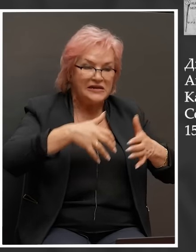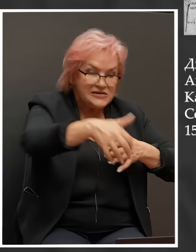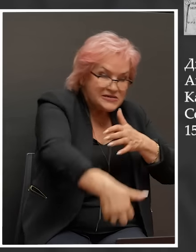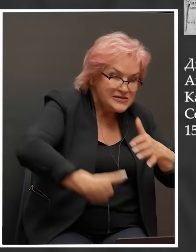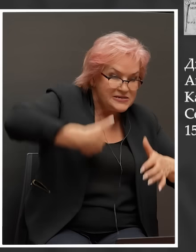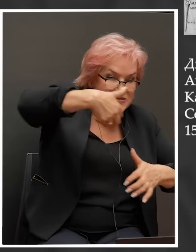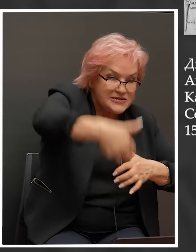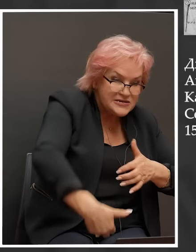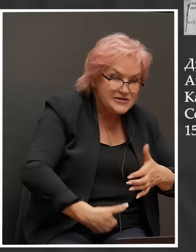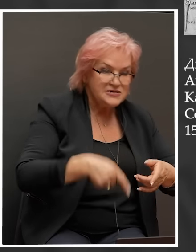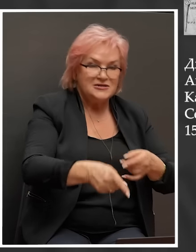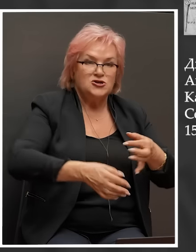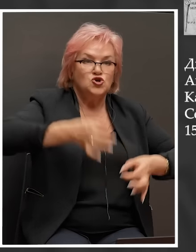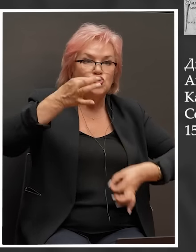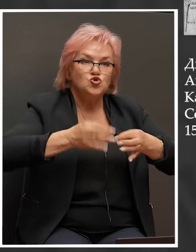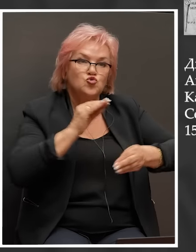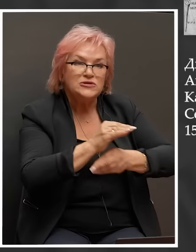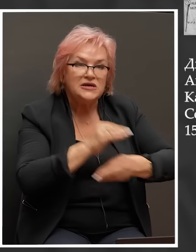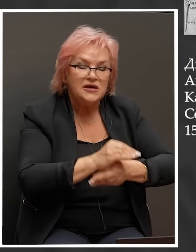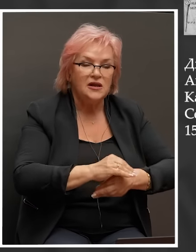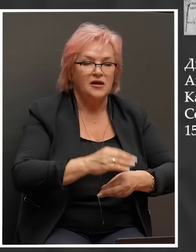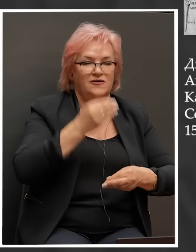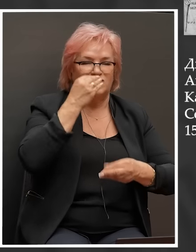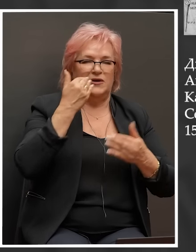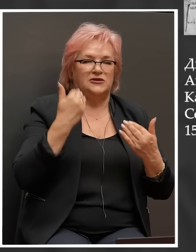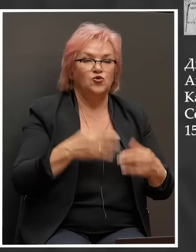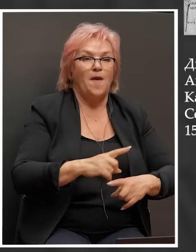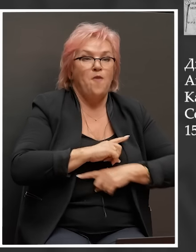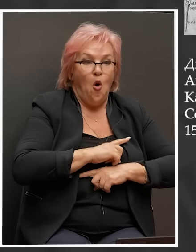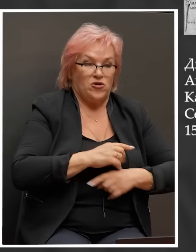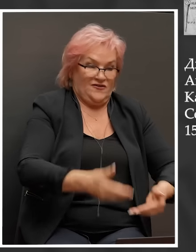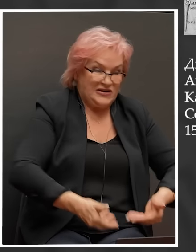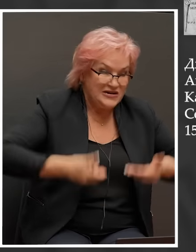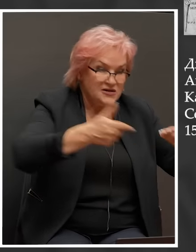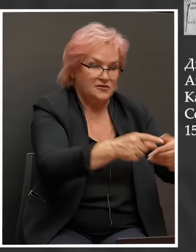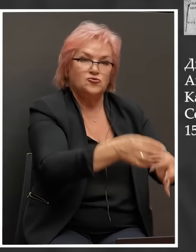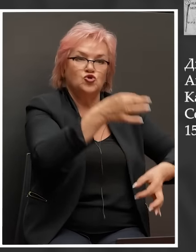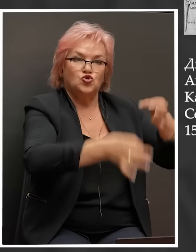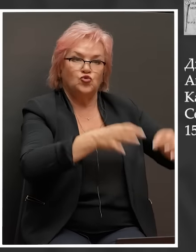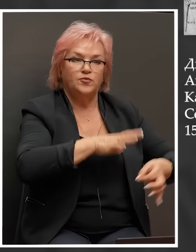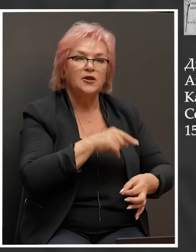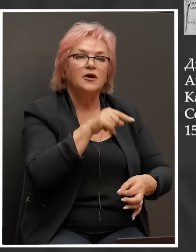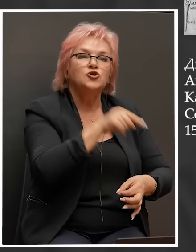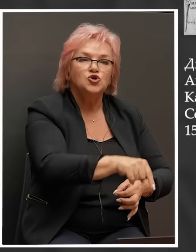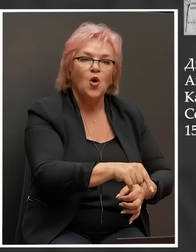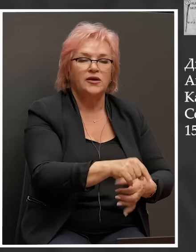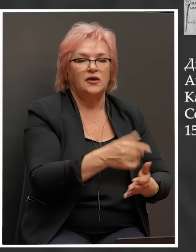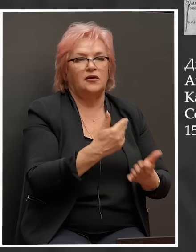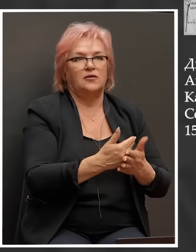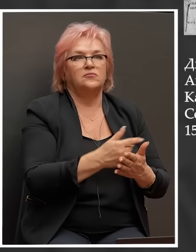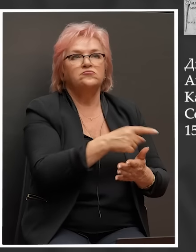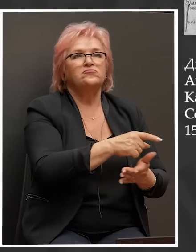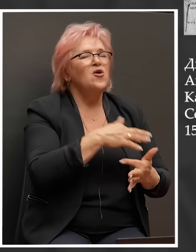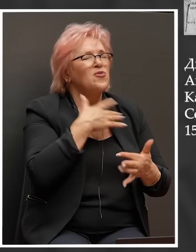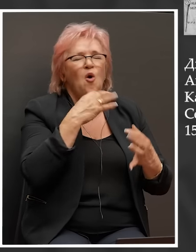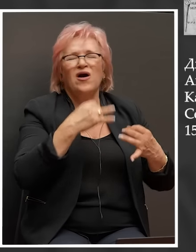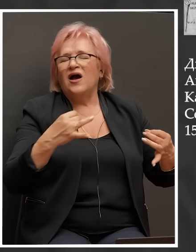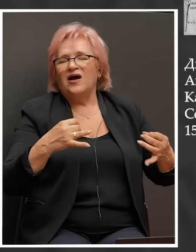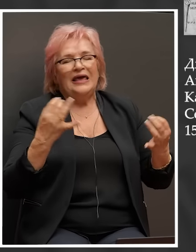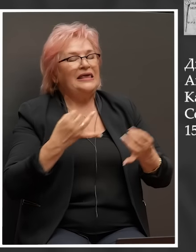потом, значит, они там судили, в смысле уже мертвых пап. Значит, за то, что они захватили, ну, в общем, там много